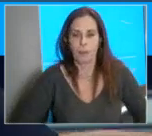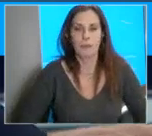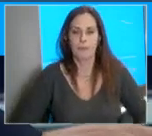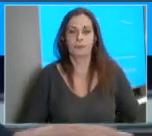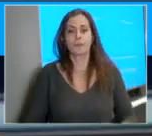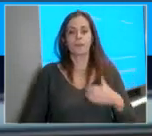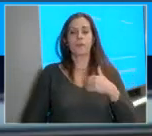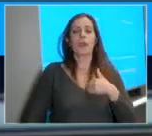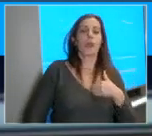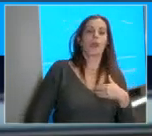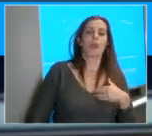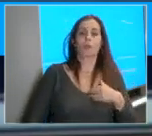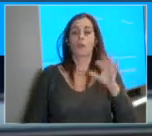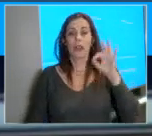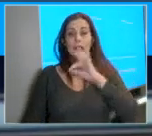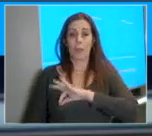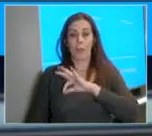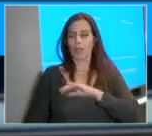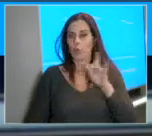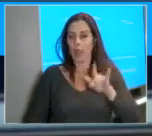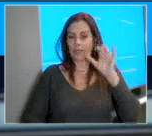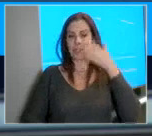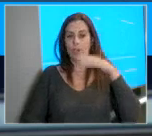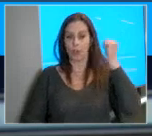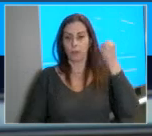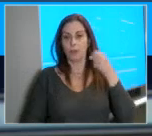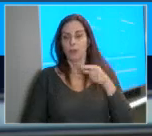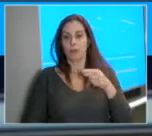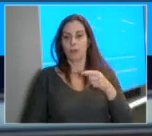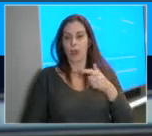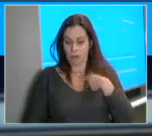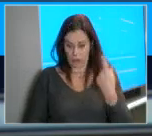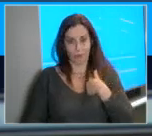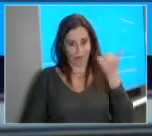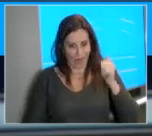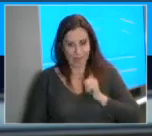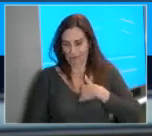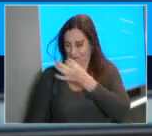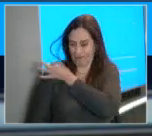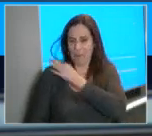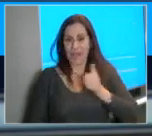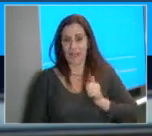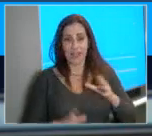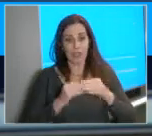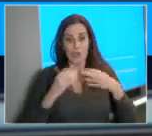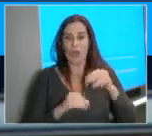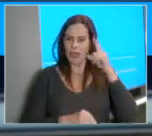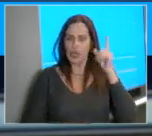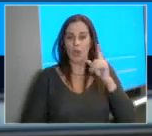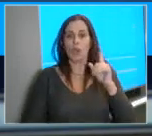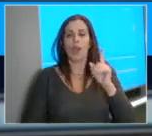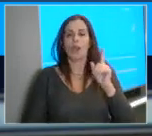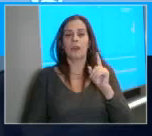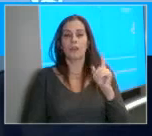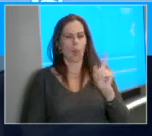שאומנם אנחנו בפי ליברמן אנטי ציונים, אבל כמפי שמשרת במילואים וכאחד שמשרת במדינת ישראל יחד עם משפחתי, אני חושב שאני לא ציוני